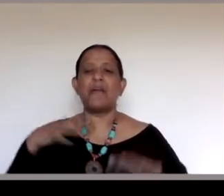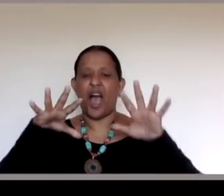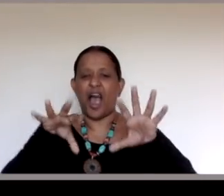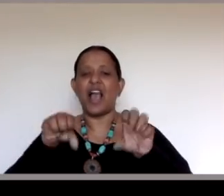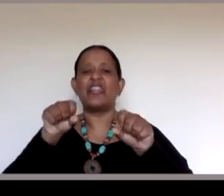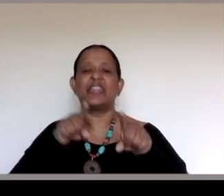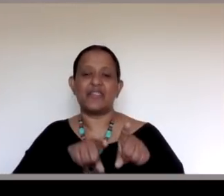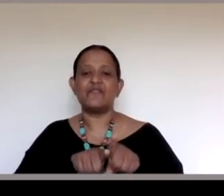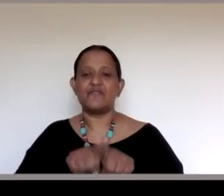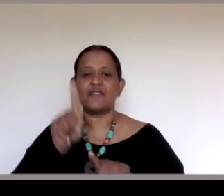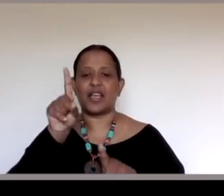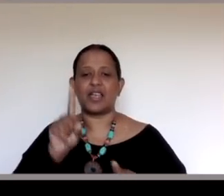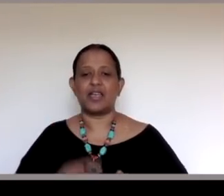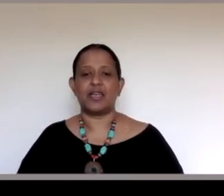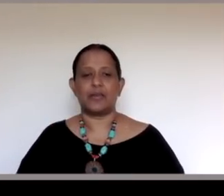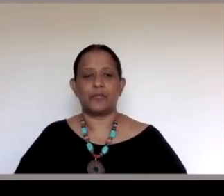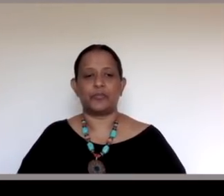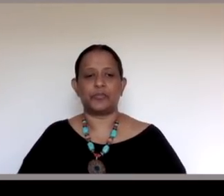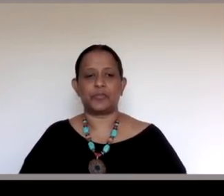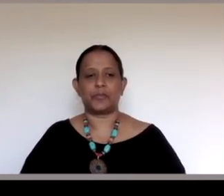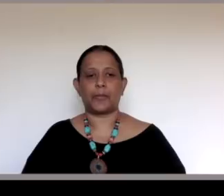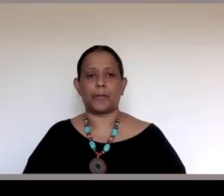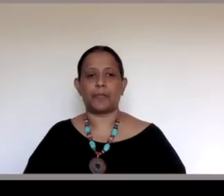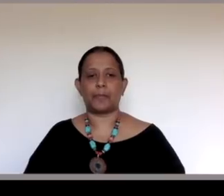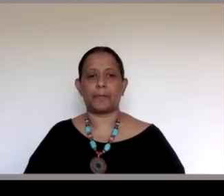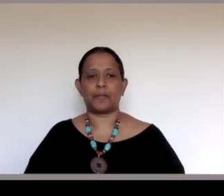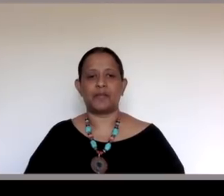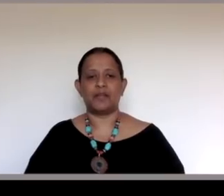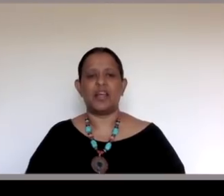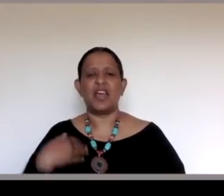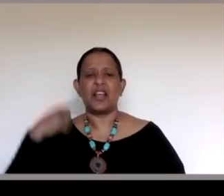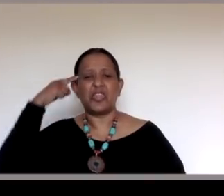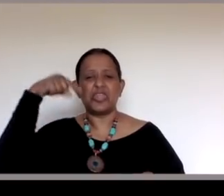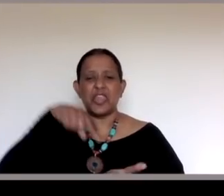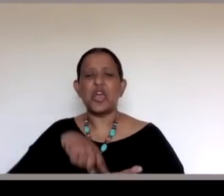கிடைத்தால் எல்லாம் சரி என்று உண்மையாகவே அதன் கருத்து எல்லாம்